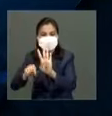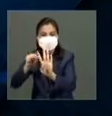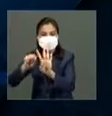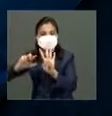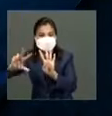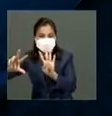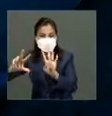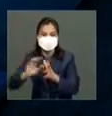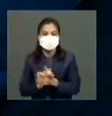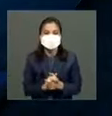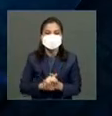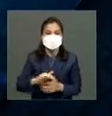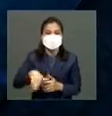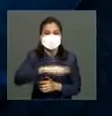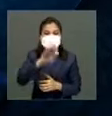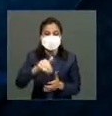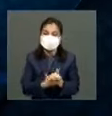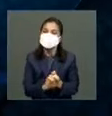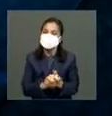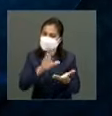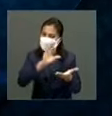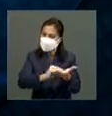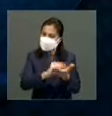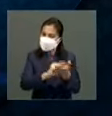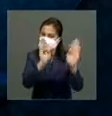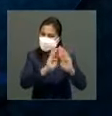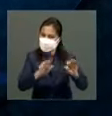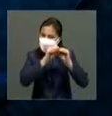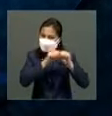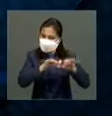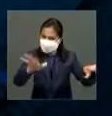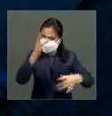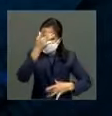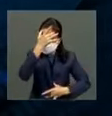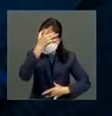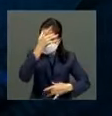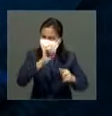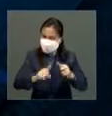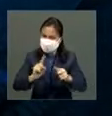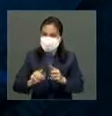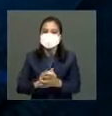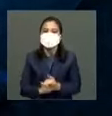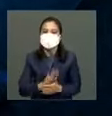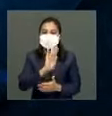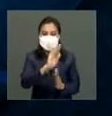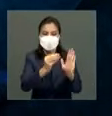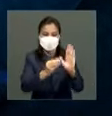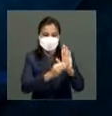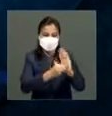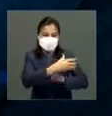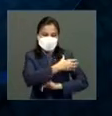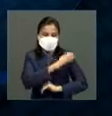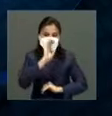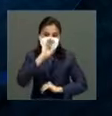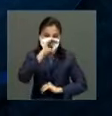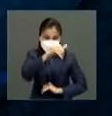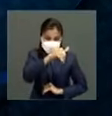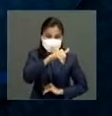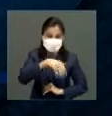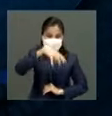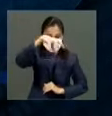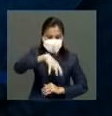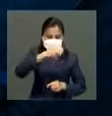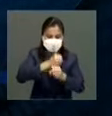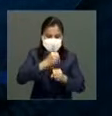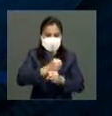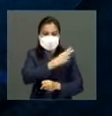นี้ในเชิงทางระบาดวิทยาตอนนี้ทางสำนักอนามัยของกรุงเทพมหานครนะครับจะเอาข้อมูลตัวเลขต่